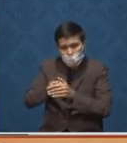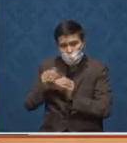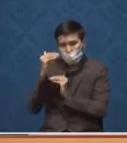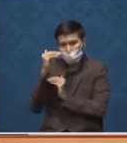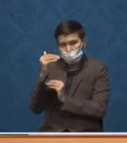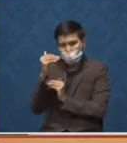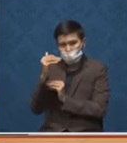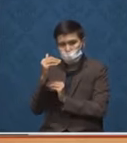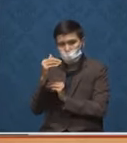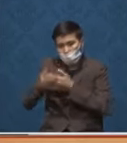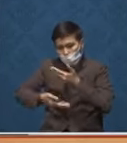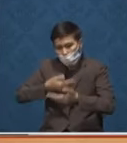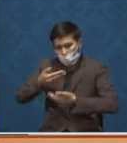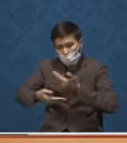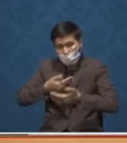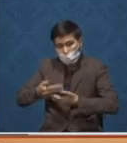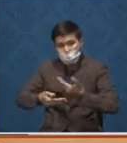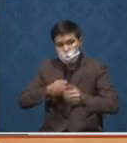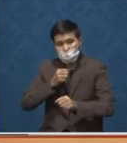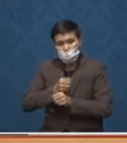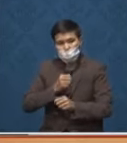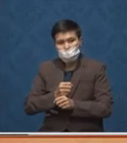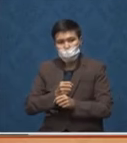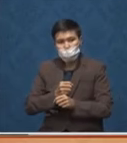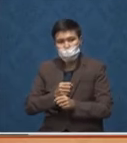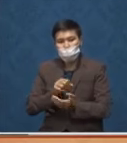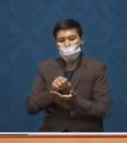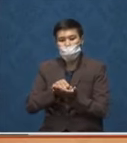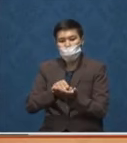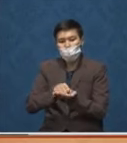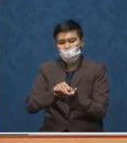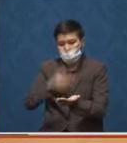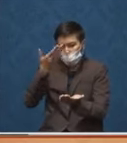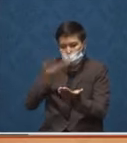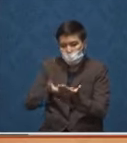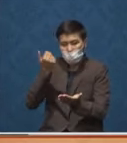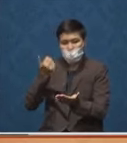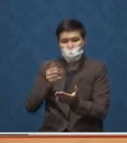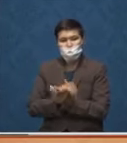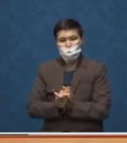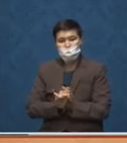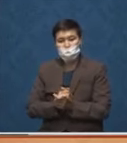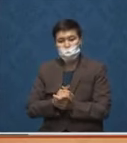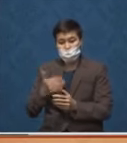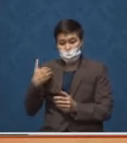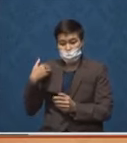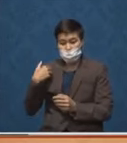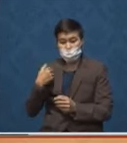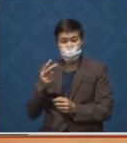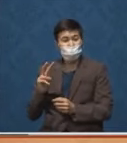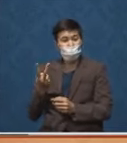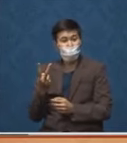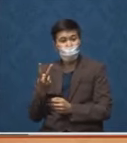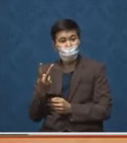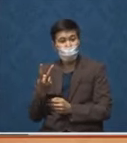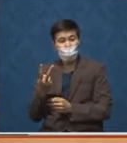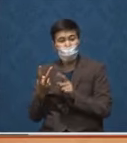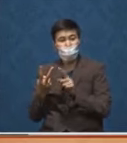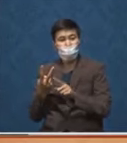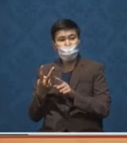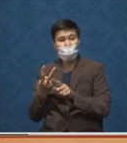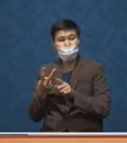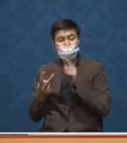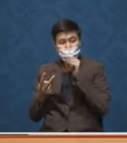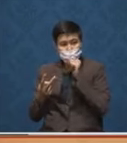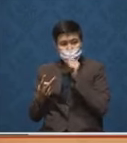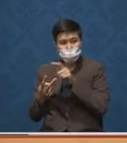าก็จะทำให้ราคาค่าบริการยิ่งแพงขึ้นไปอีกมีจาก2เจ้านะดิฉันอยากจะเน้นว่าจากรายงานของค